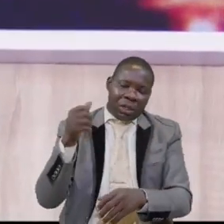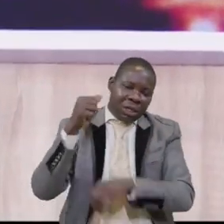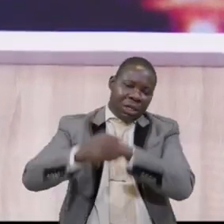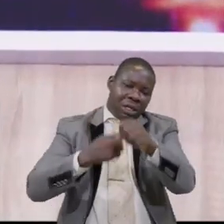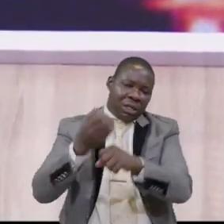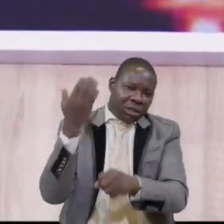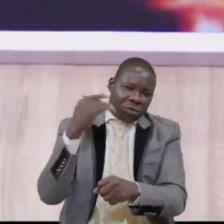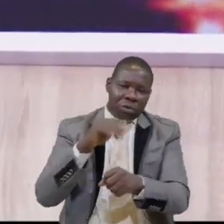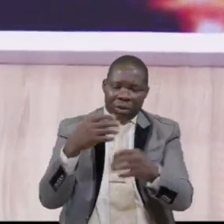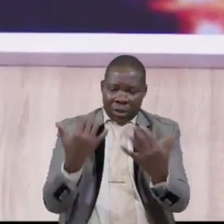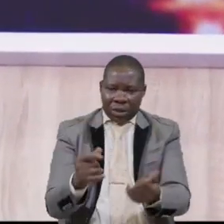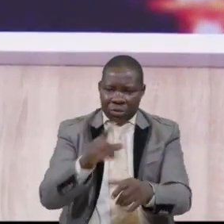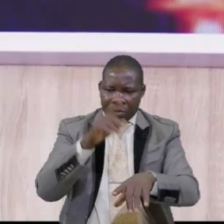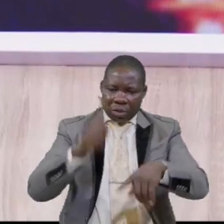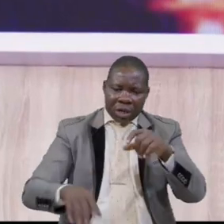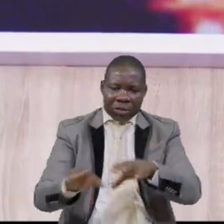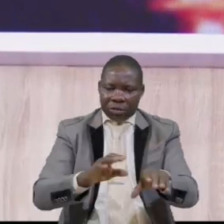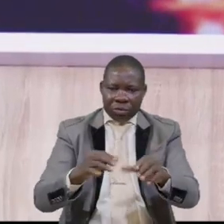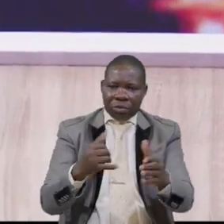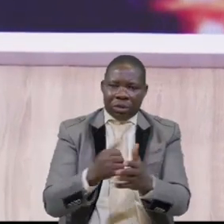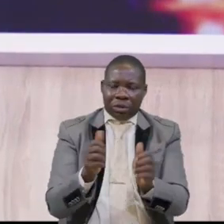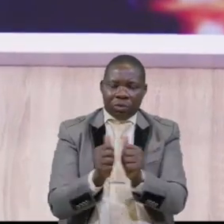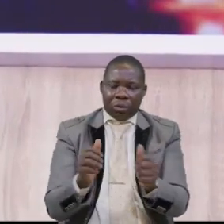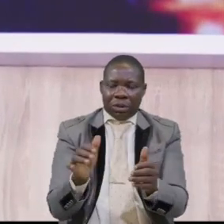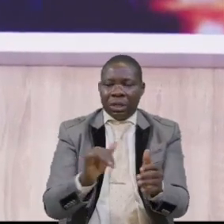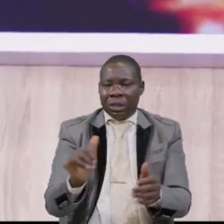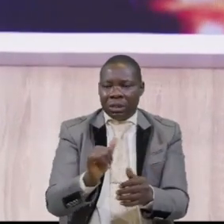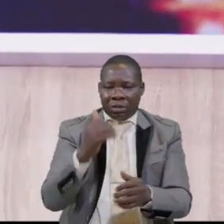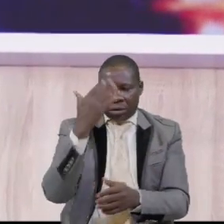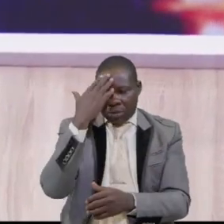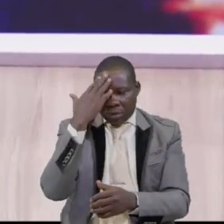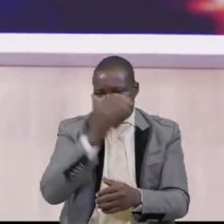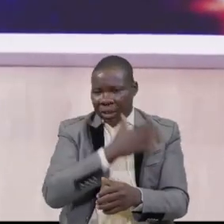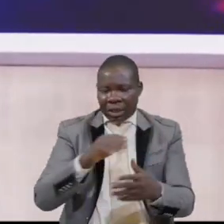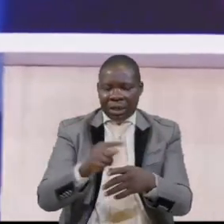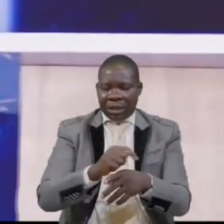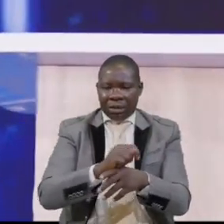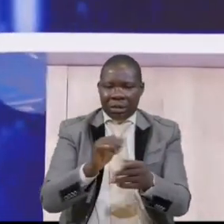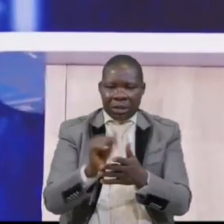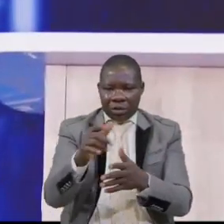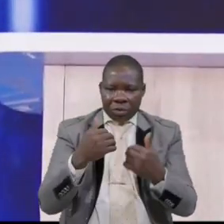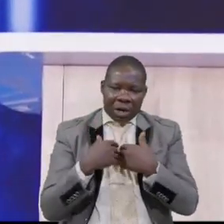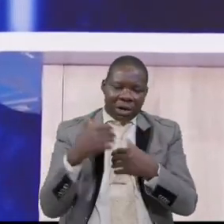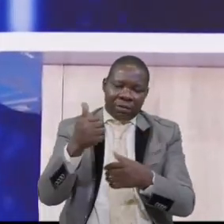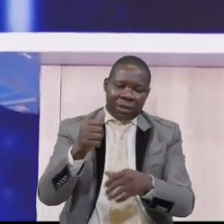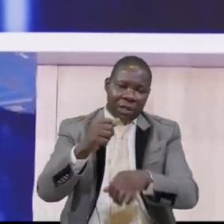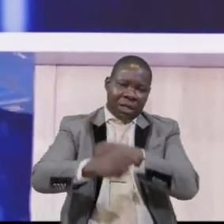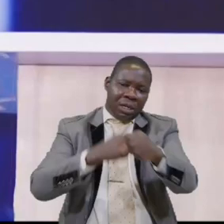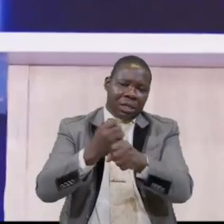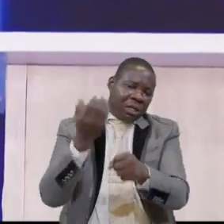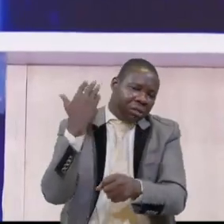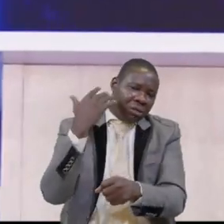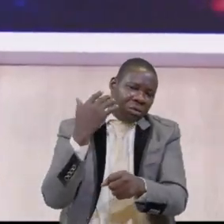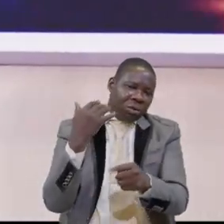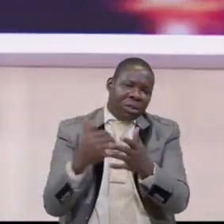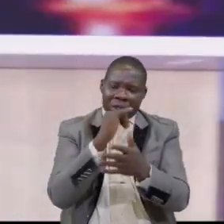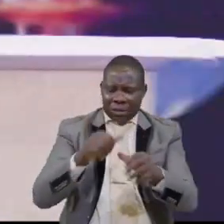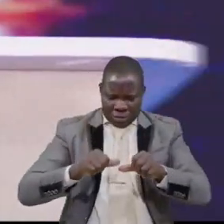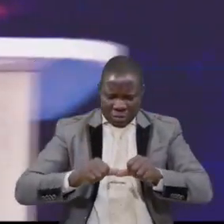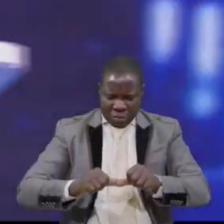faire maintenant, avec la même connaissance et la même formation que vous avez il y a 10 ans. Ça, c'est